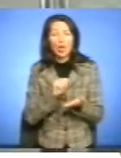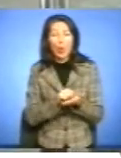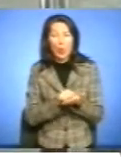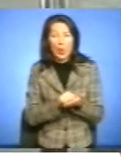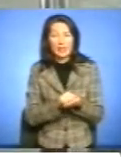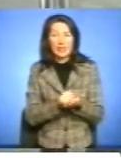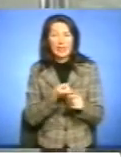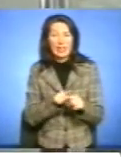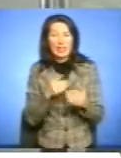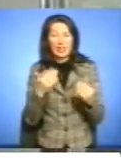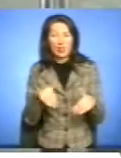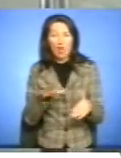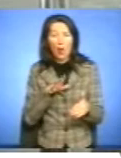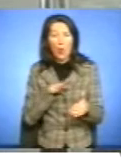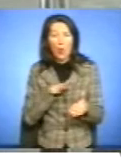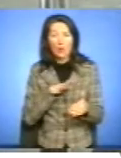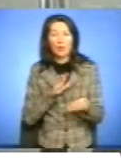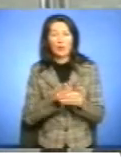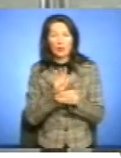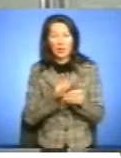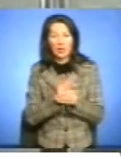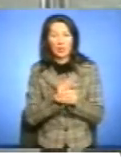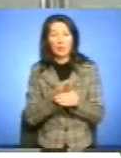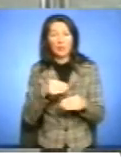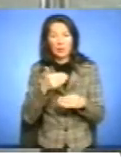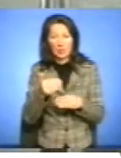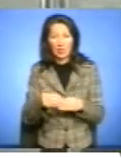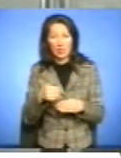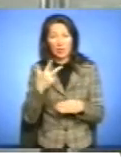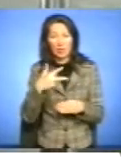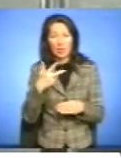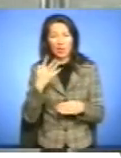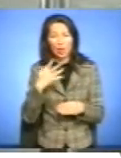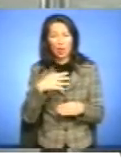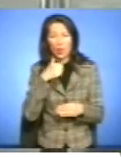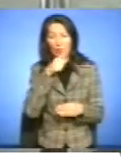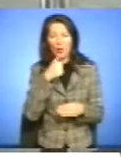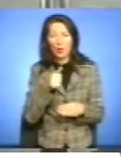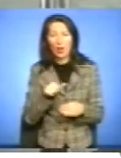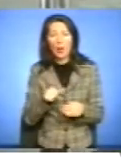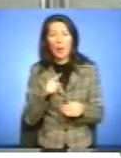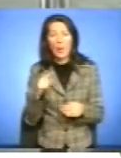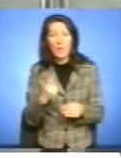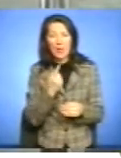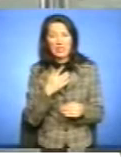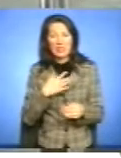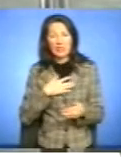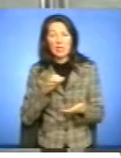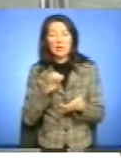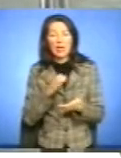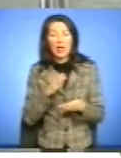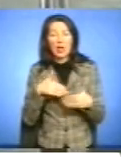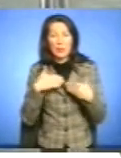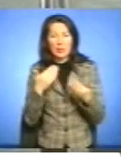вже були видані в пізніший час, в 30-40-ві роки. Зокрема, вперше в нас представлена